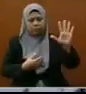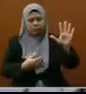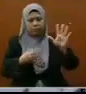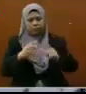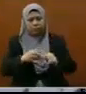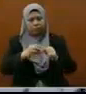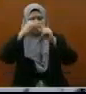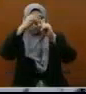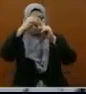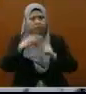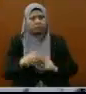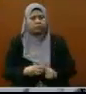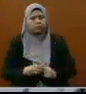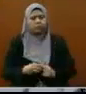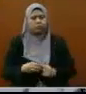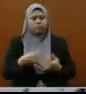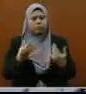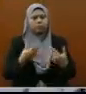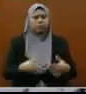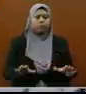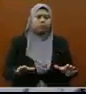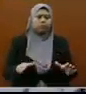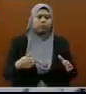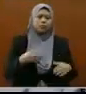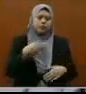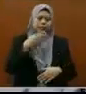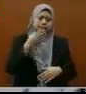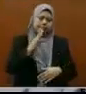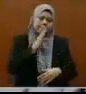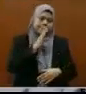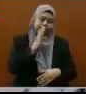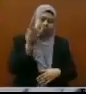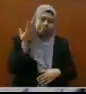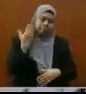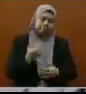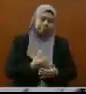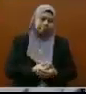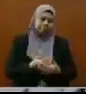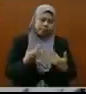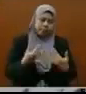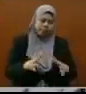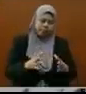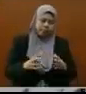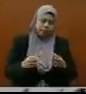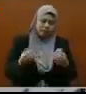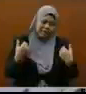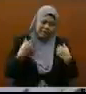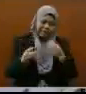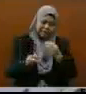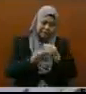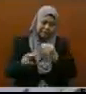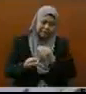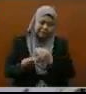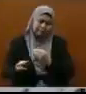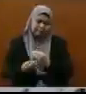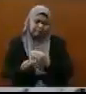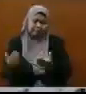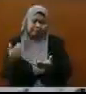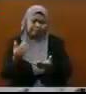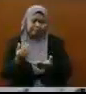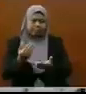adalah telah pun ada sebelum ini dan ianya hanyalah ditambah baik dan juga di-recycle semula di